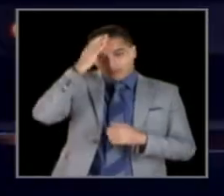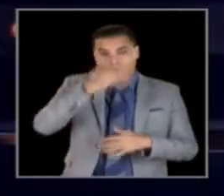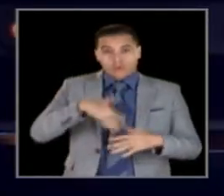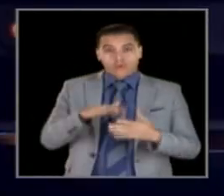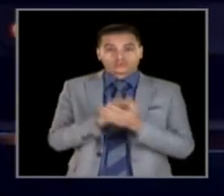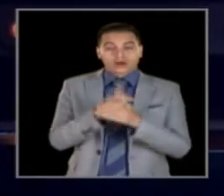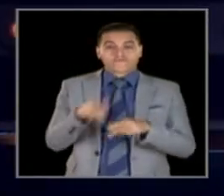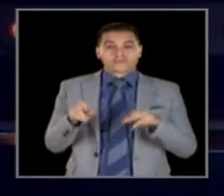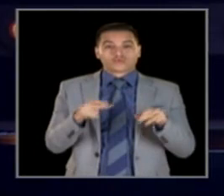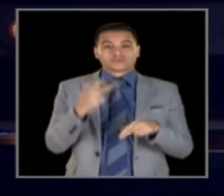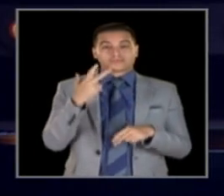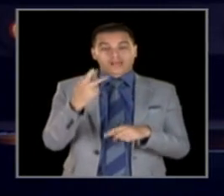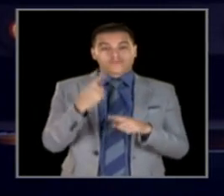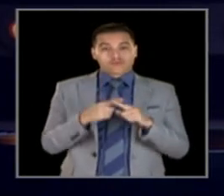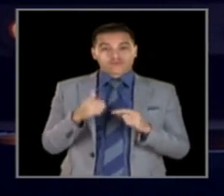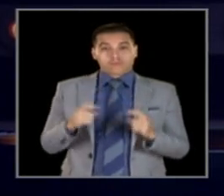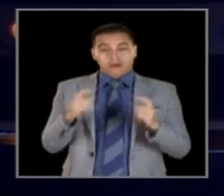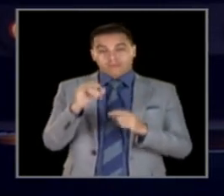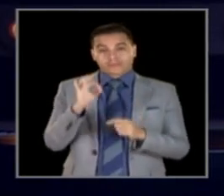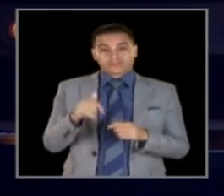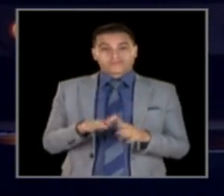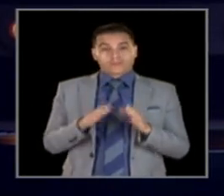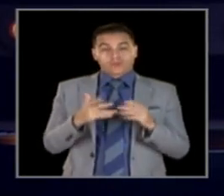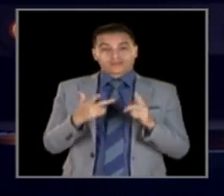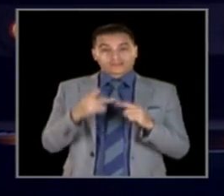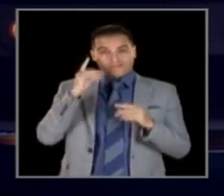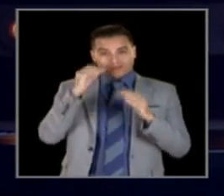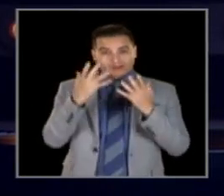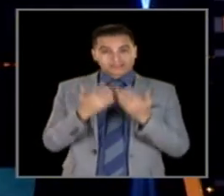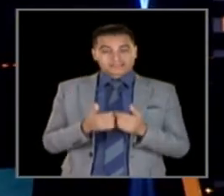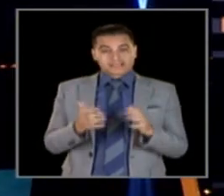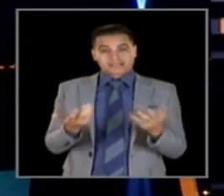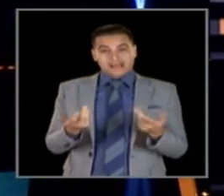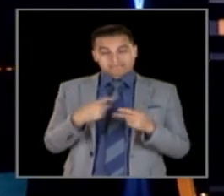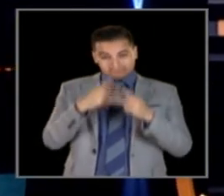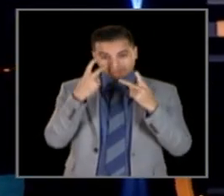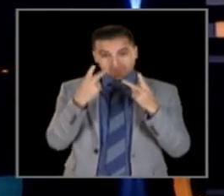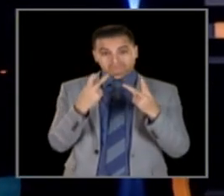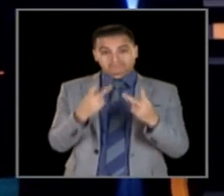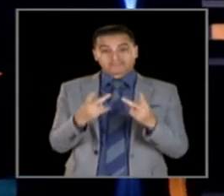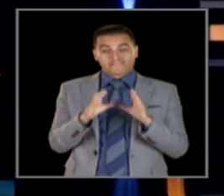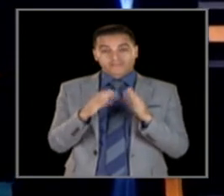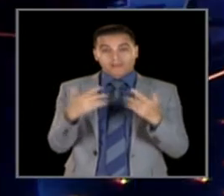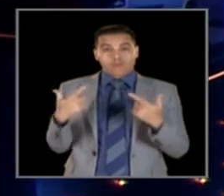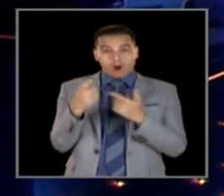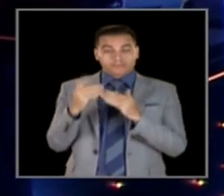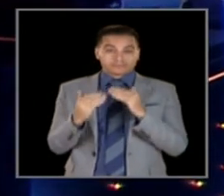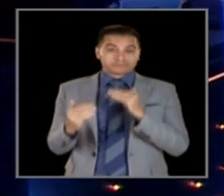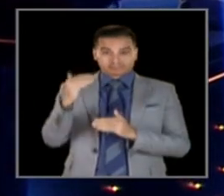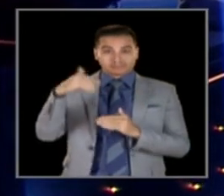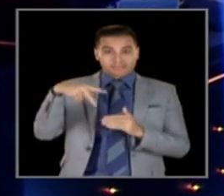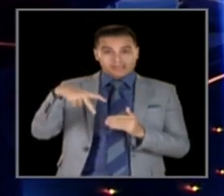بالنسبه لاصحاب الموسم الثالث ومباراه مهمه في المجموعه الثالثه، وهفكركم بالنتيجه. فايترز متقدمين ب 80